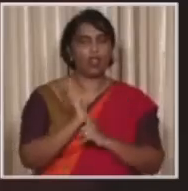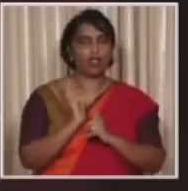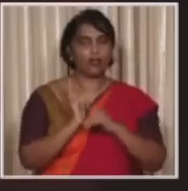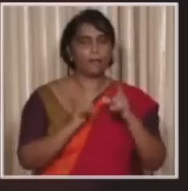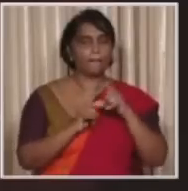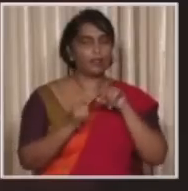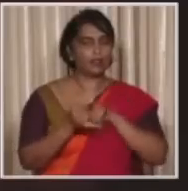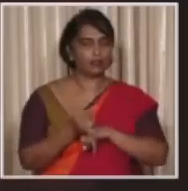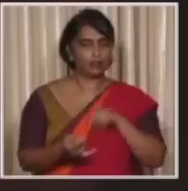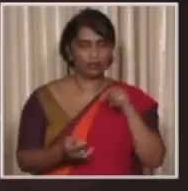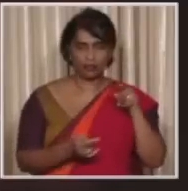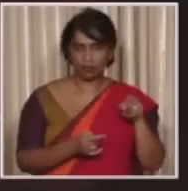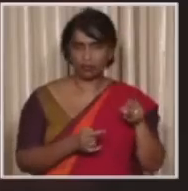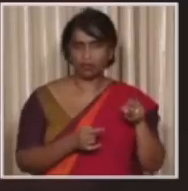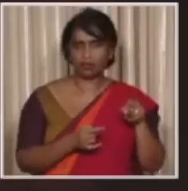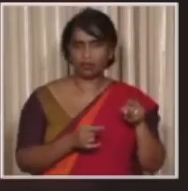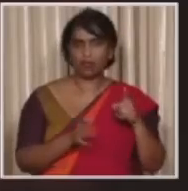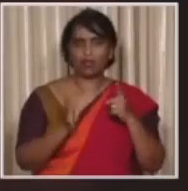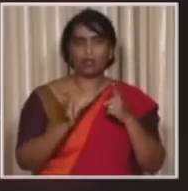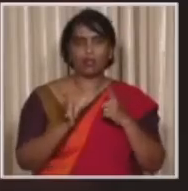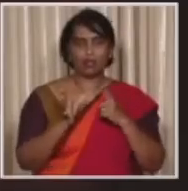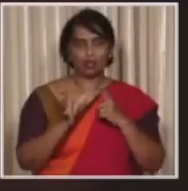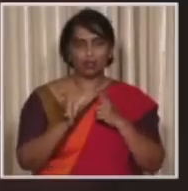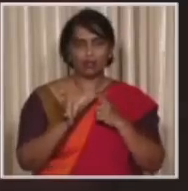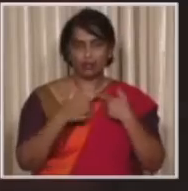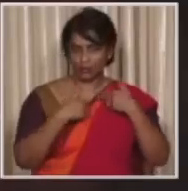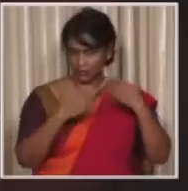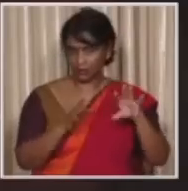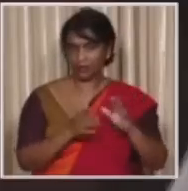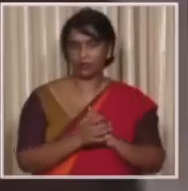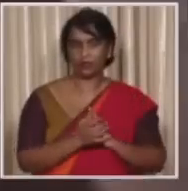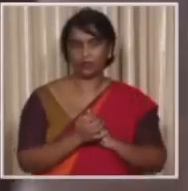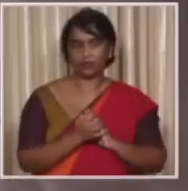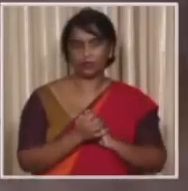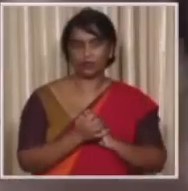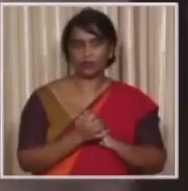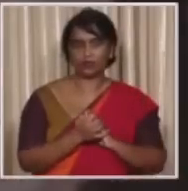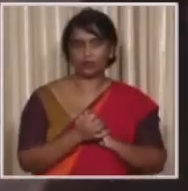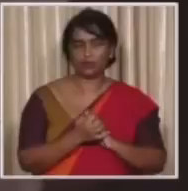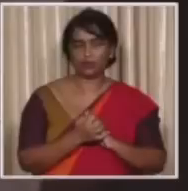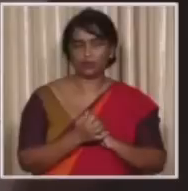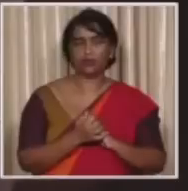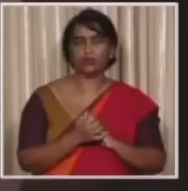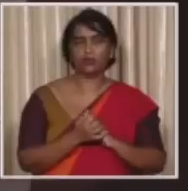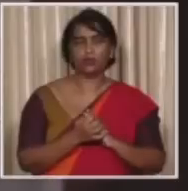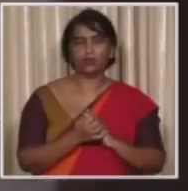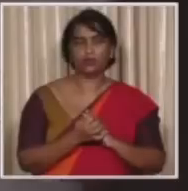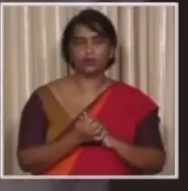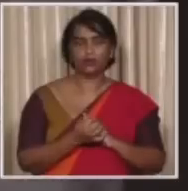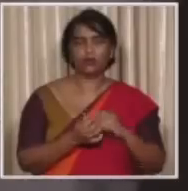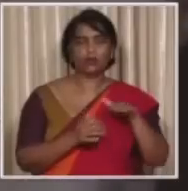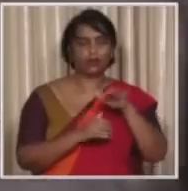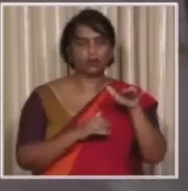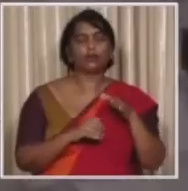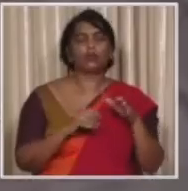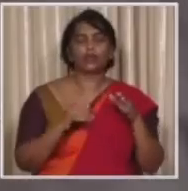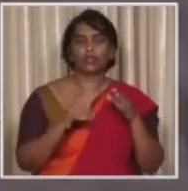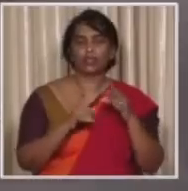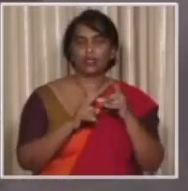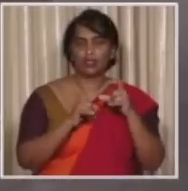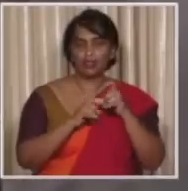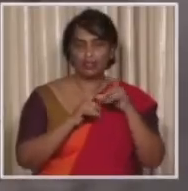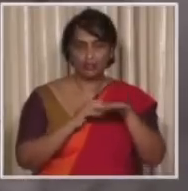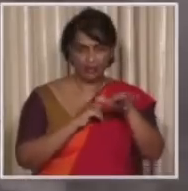ප්‍රාදේශීය ලේකම් කොට්ටාෂේ අකරහැඩිය මම අවසන් කරනවා. විනාඩි දෙකක් තියෙනවා ගරු මන්ත්‍රීතුමනි. අකරහැඩිය වසමේ දික්්‍යාය කියන